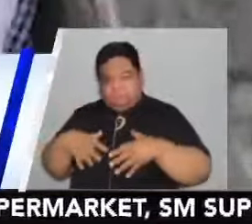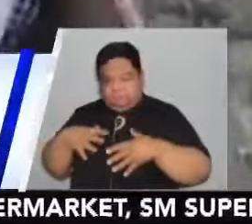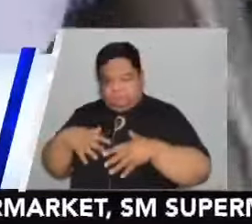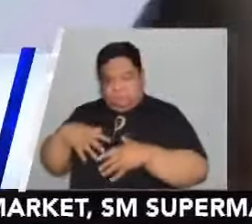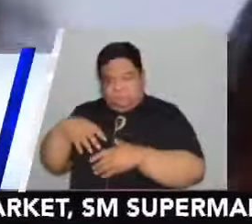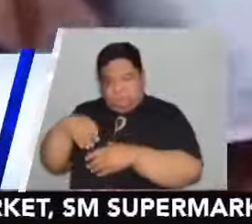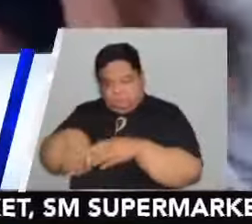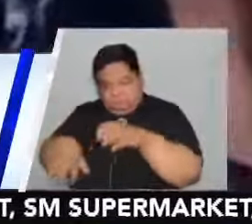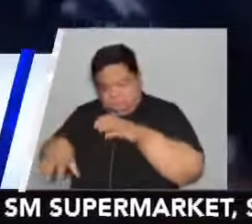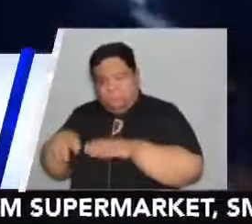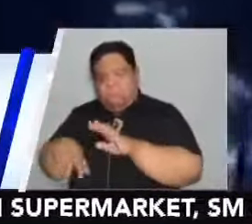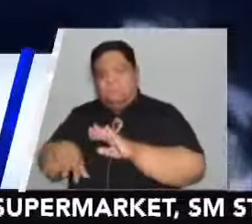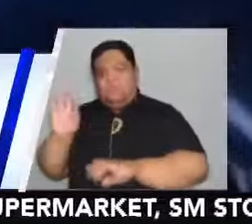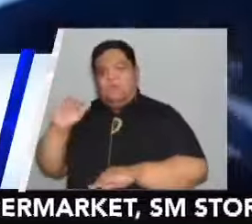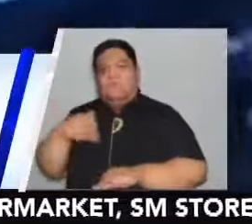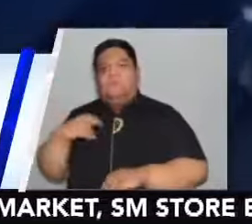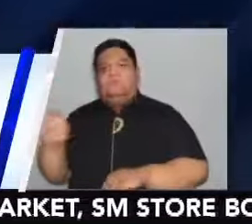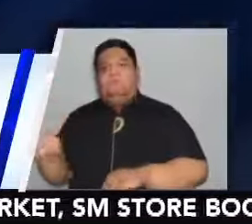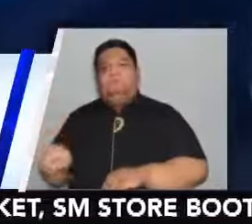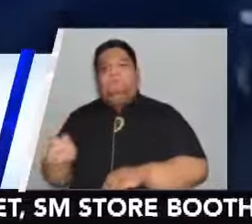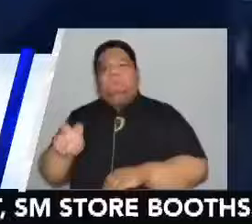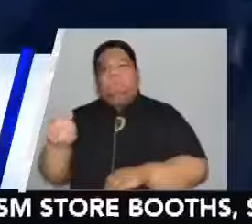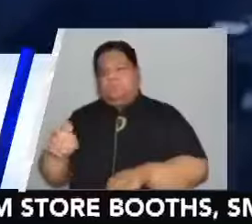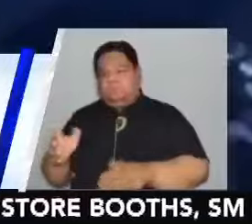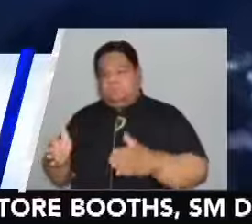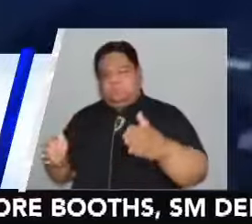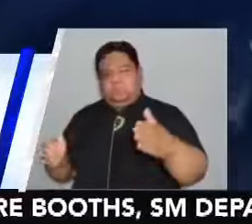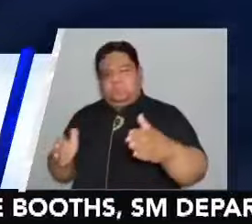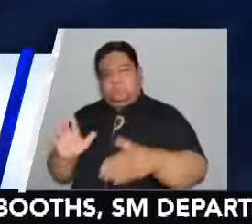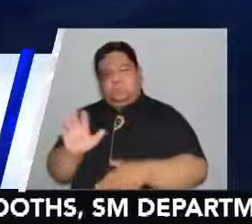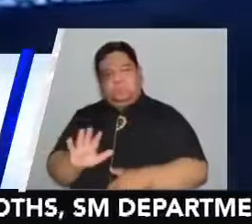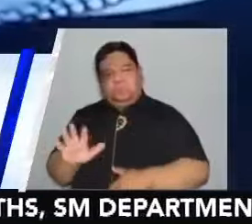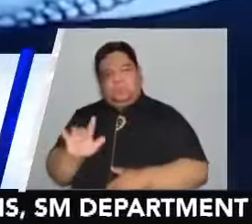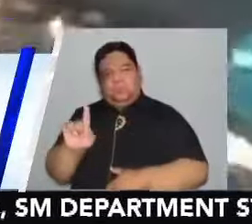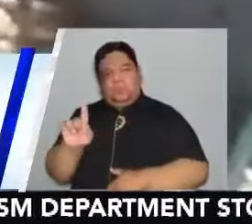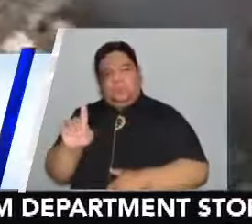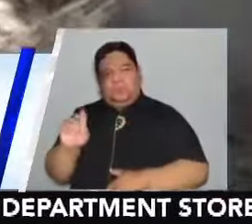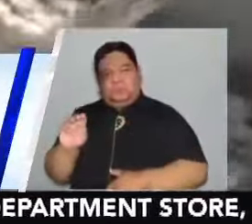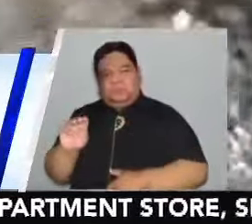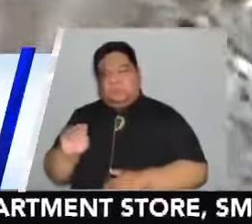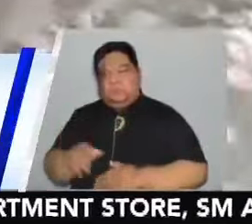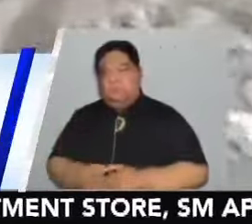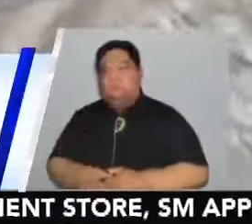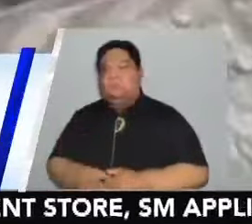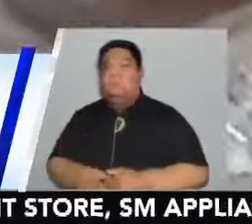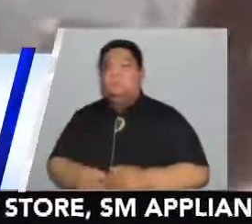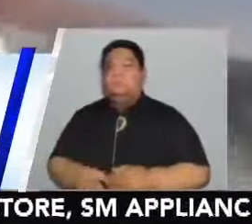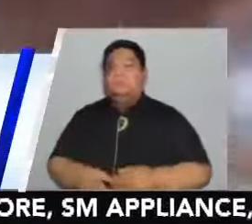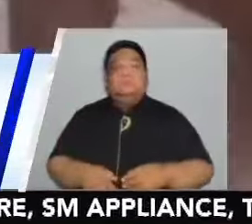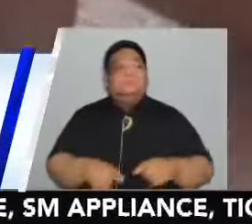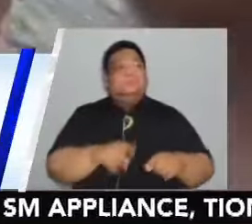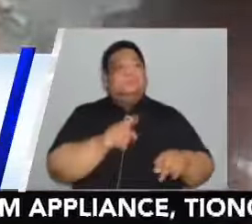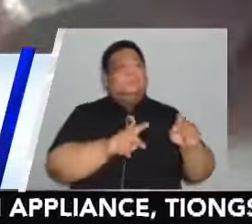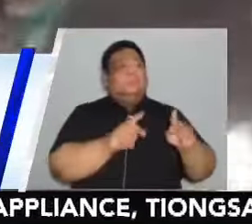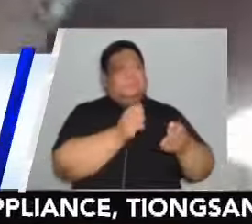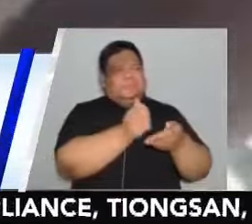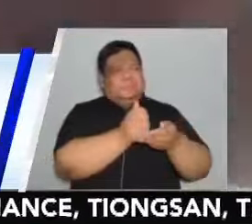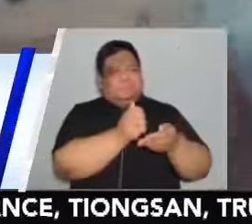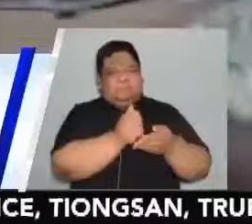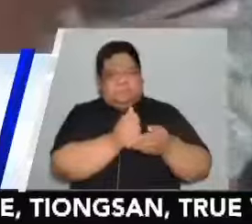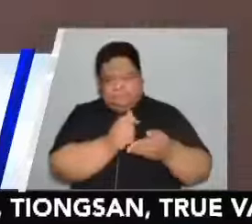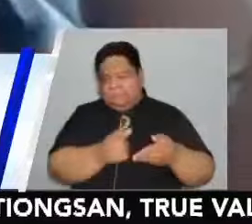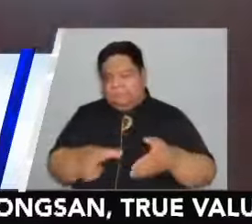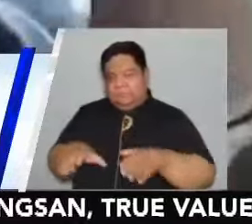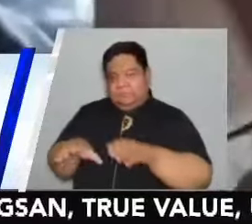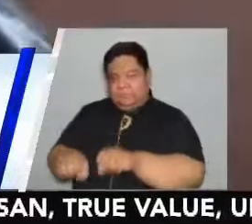ang haba. Humingi ng tulong sa mga kapitbahay ang residenteng nakakita sa sawa at nahuli ito. Pinakawalan ang sawa sa